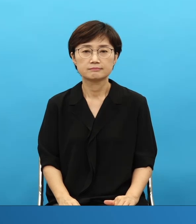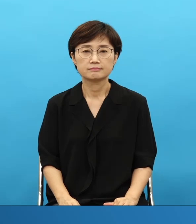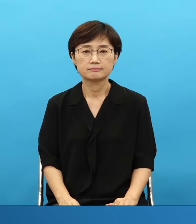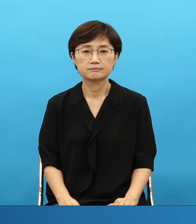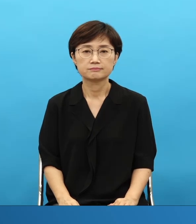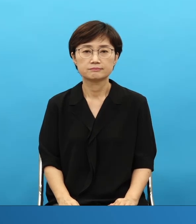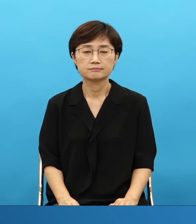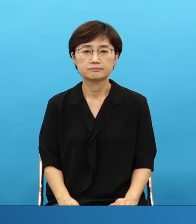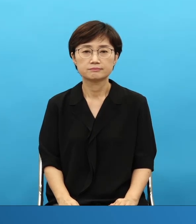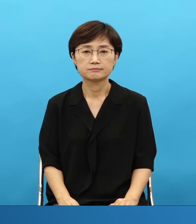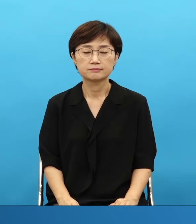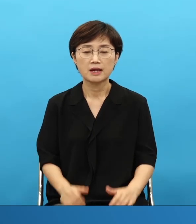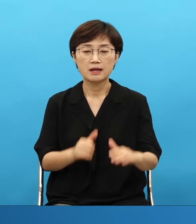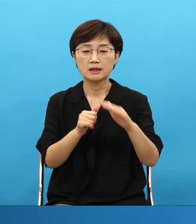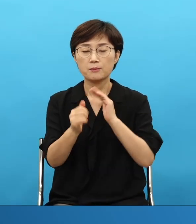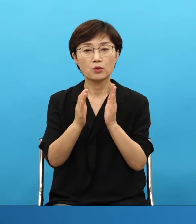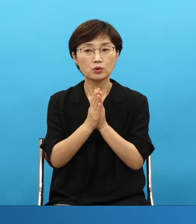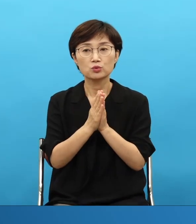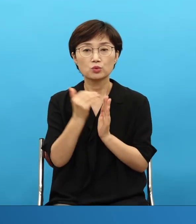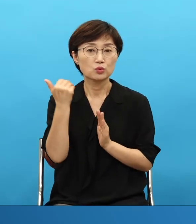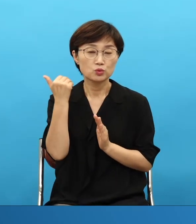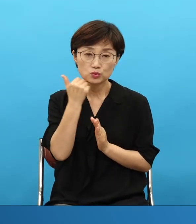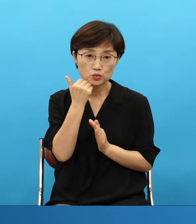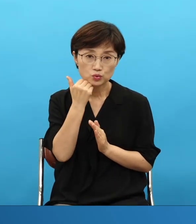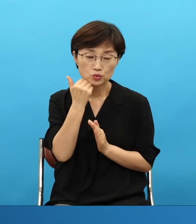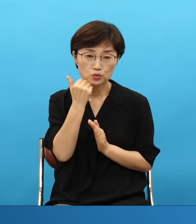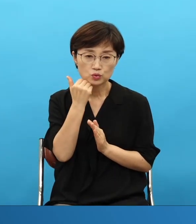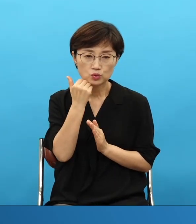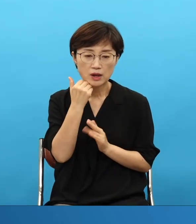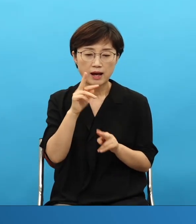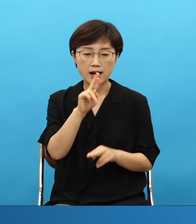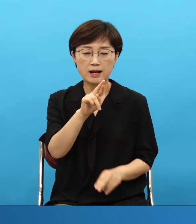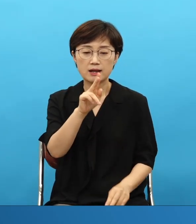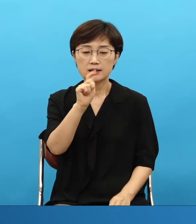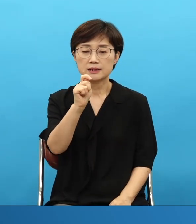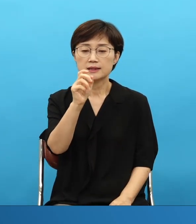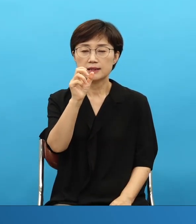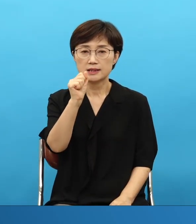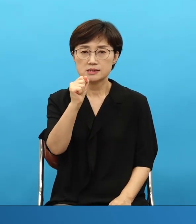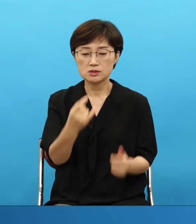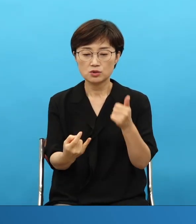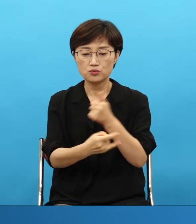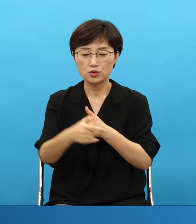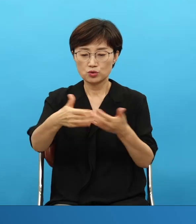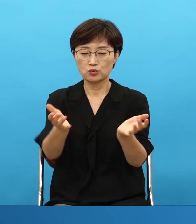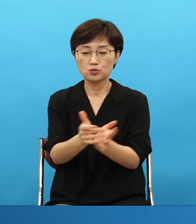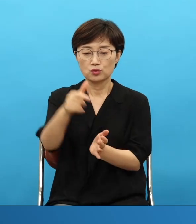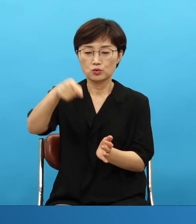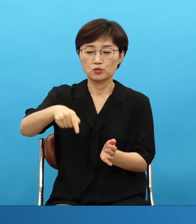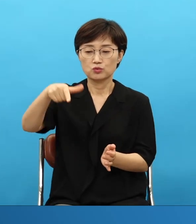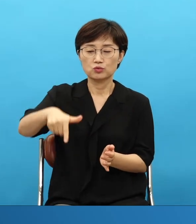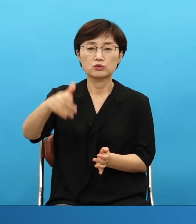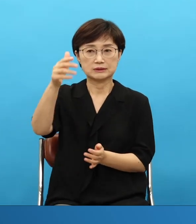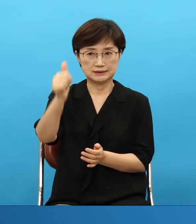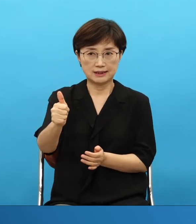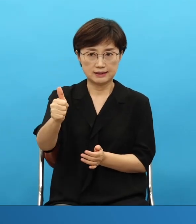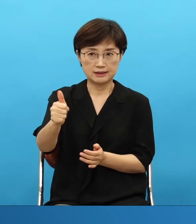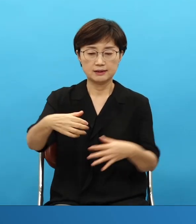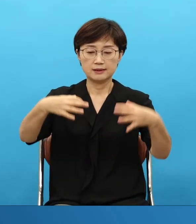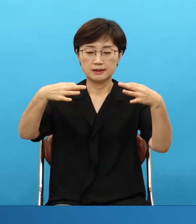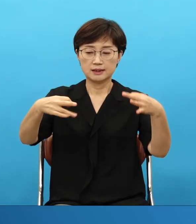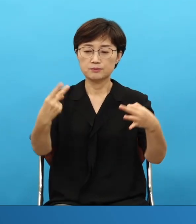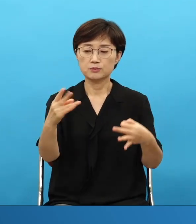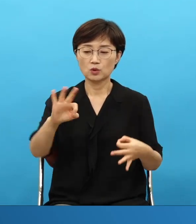우리를 대표하여 RTS 총동문 소상임위원 국장이신 김동진 목사님께서 기도해 주시겠습니다. At this time, Reverend